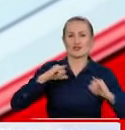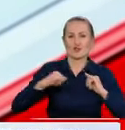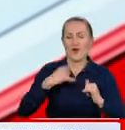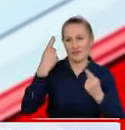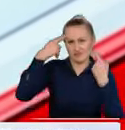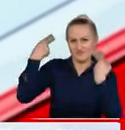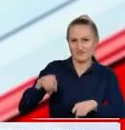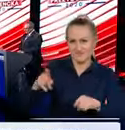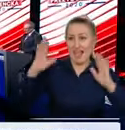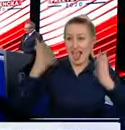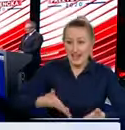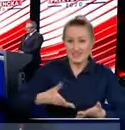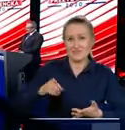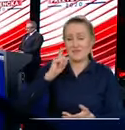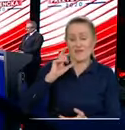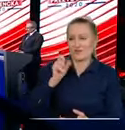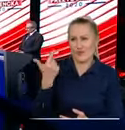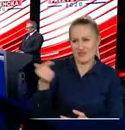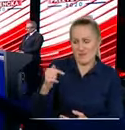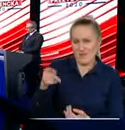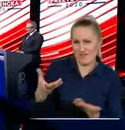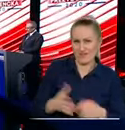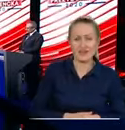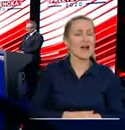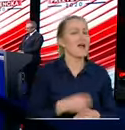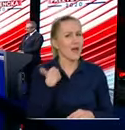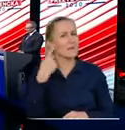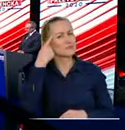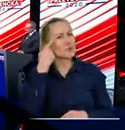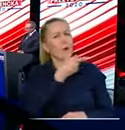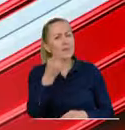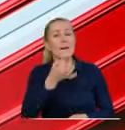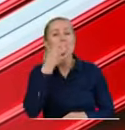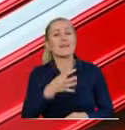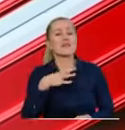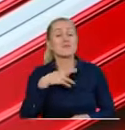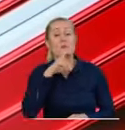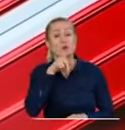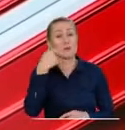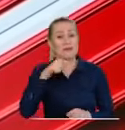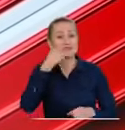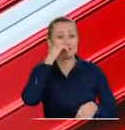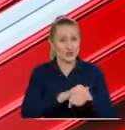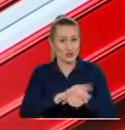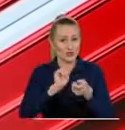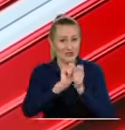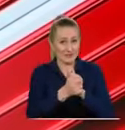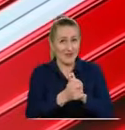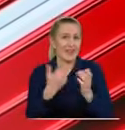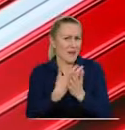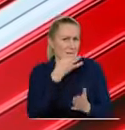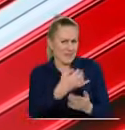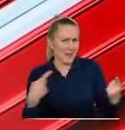kuriozalny egzamin, którego być nie powinno. Ja przypomnę, że pytanie brzmiało, czy prezydent zgodzi się na takie zmiany, a więc pytanie jak najbardziej